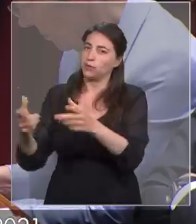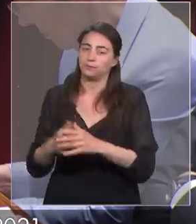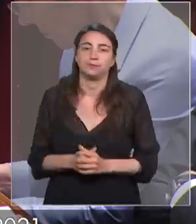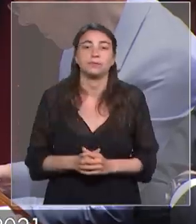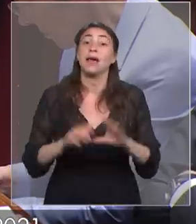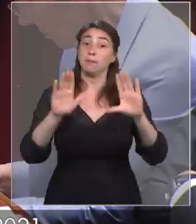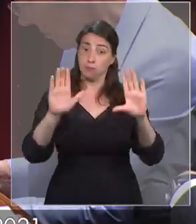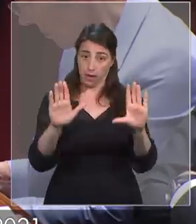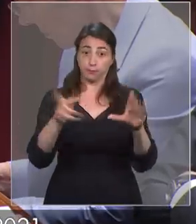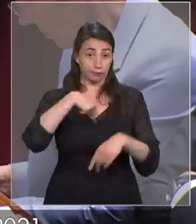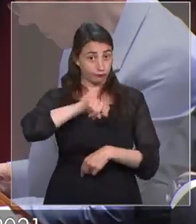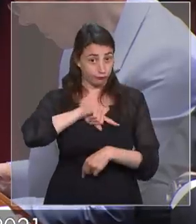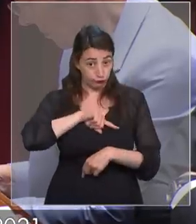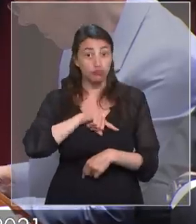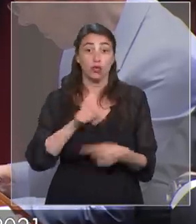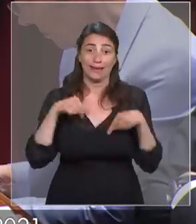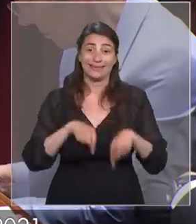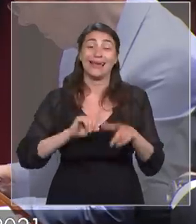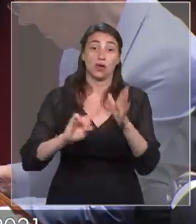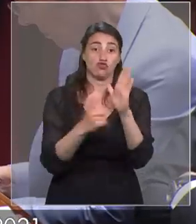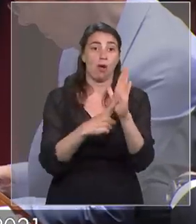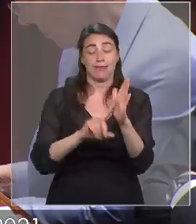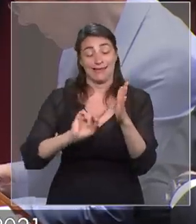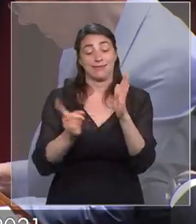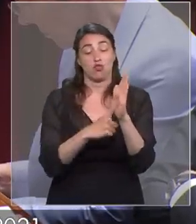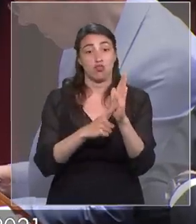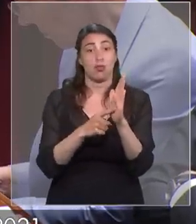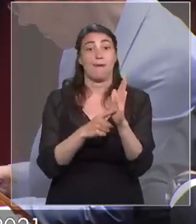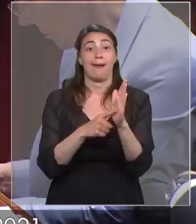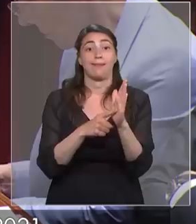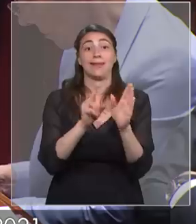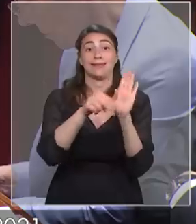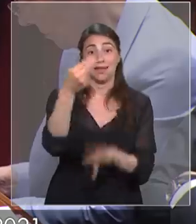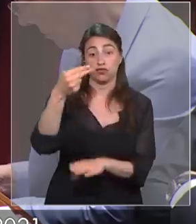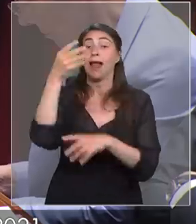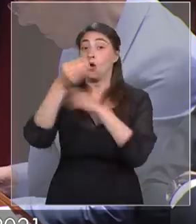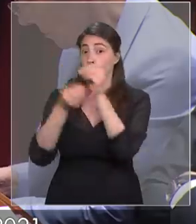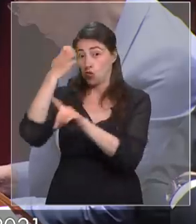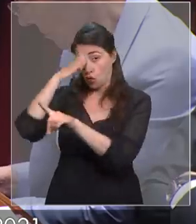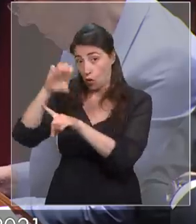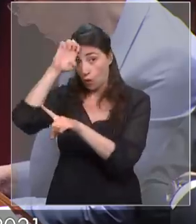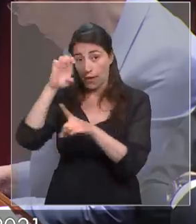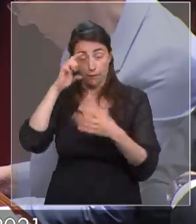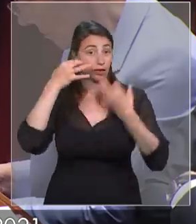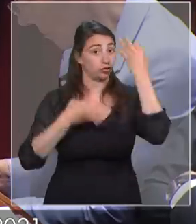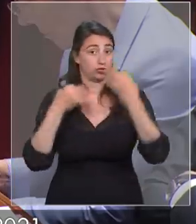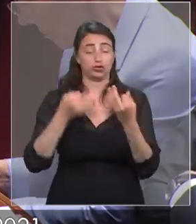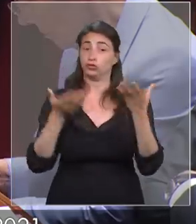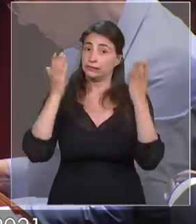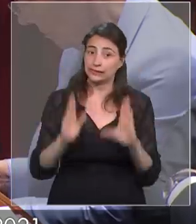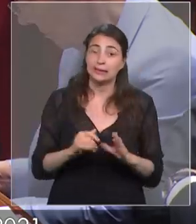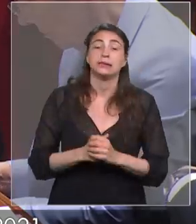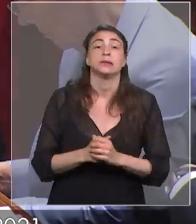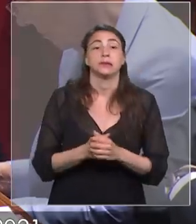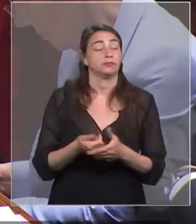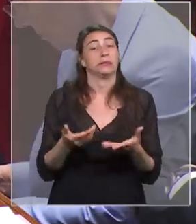un état de droit. Et les droits, le droit national ou européen est interprété par le juge. La loi est votée, soit au niveau européen, soit au niveau national